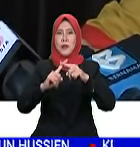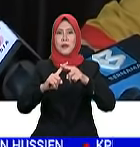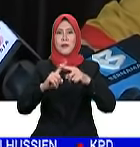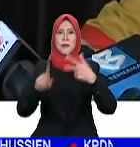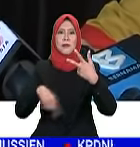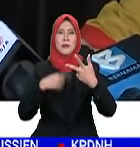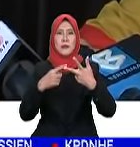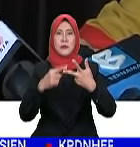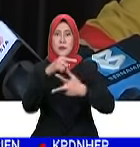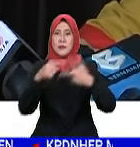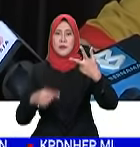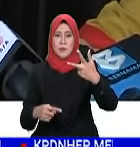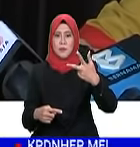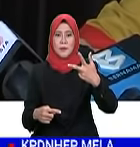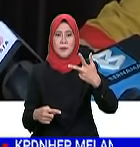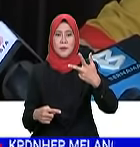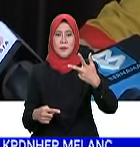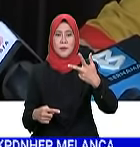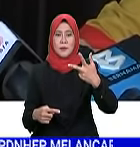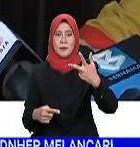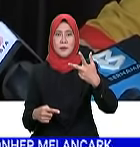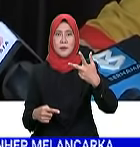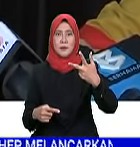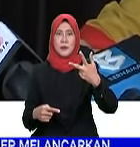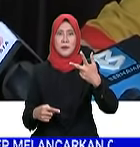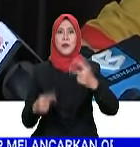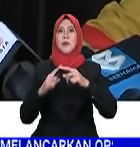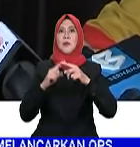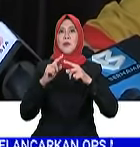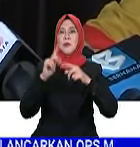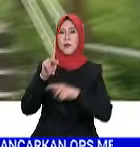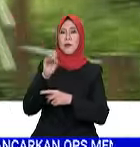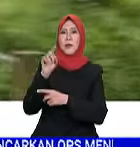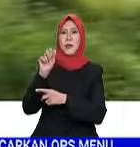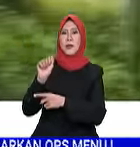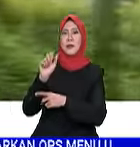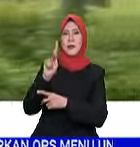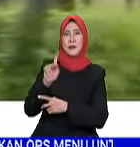3. Okay. Ini untuk kota Kinabatangan.